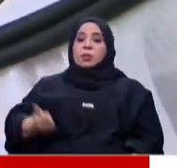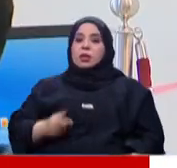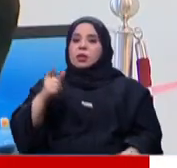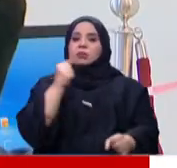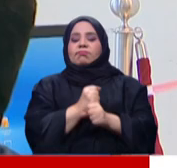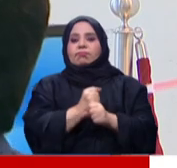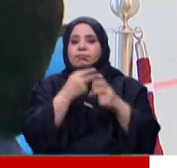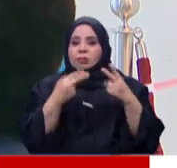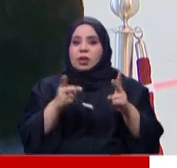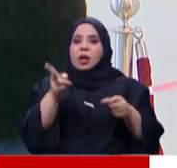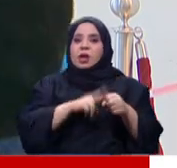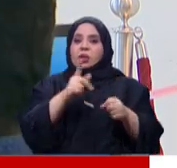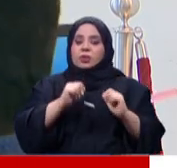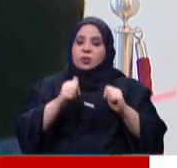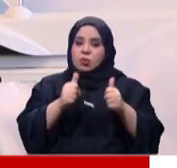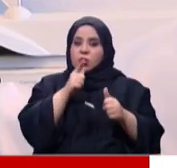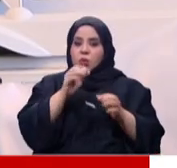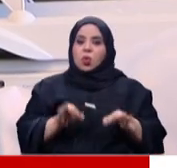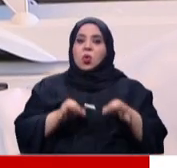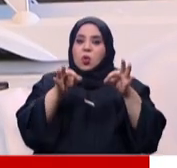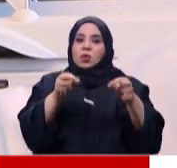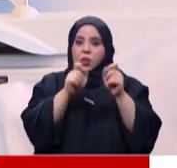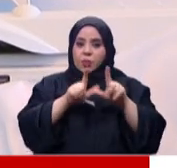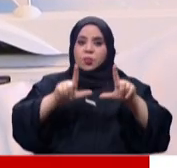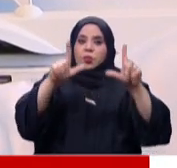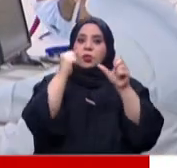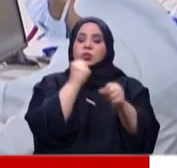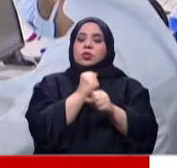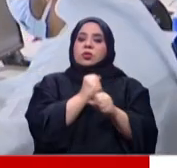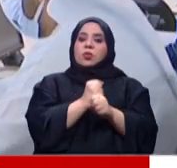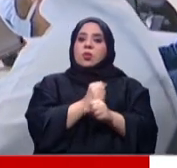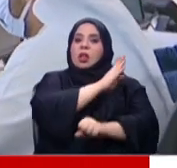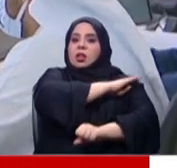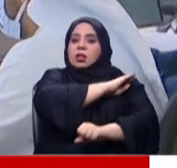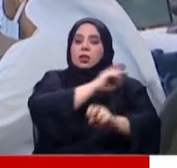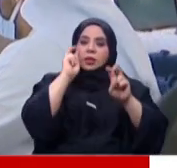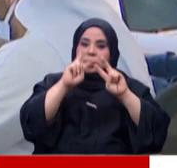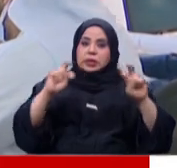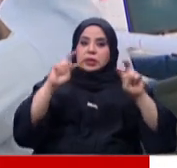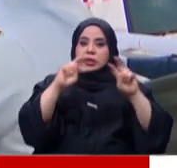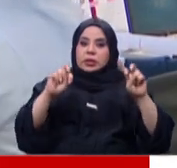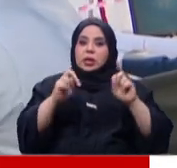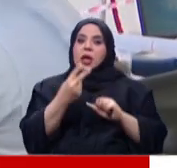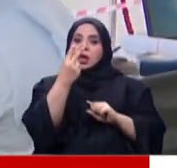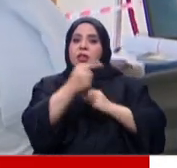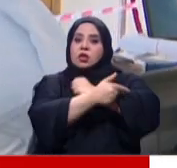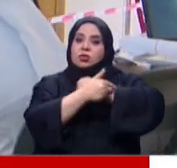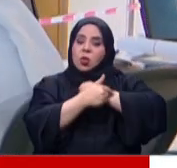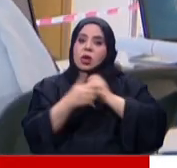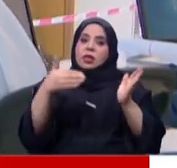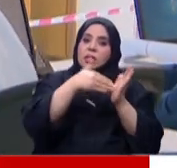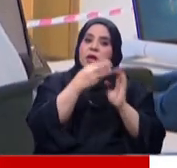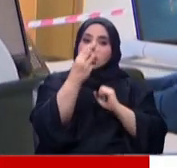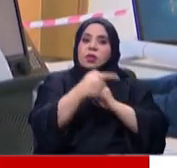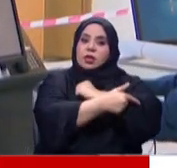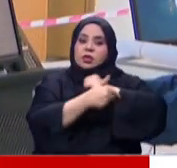المبادرة الثانية تمديد فترة الإعلان عن الشواغر الوظيفية من أسبوعين إلى 3 أسابيع قبل